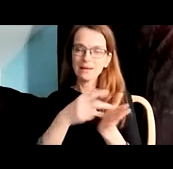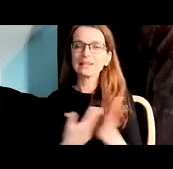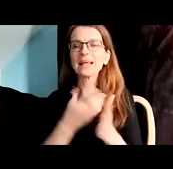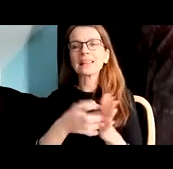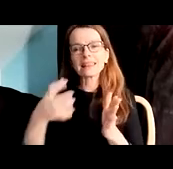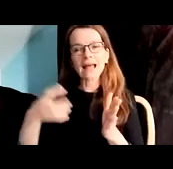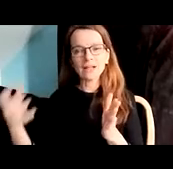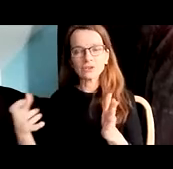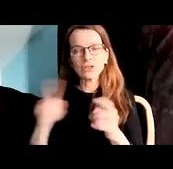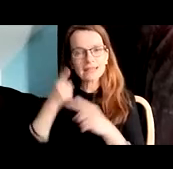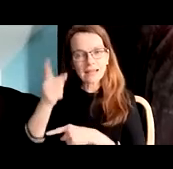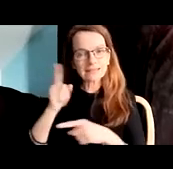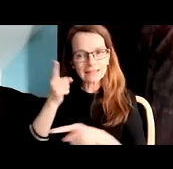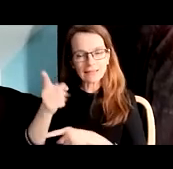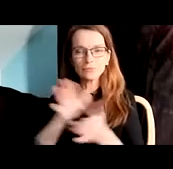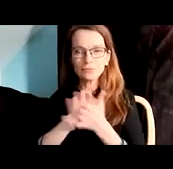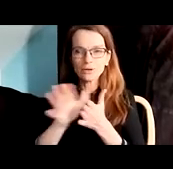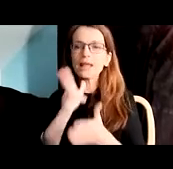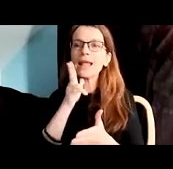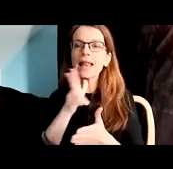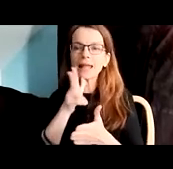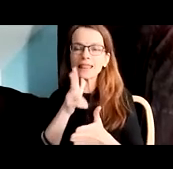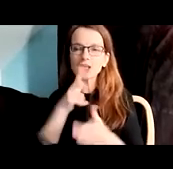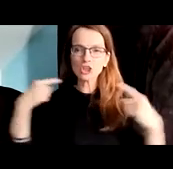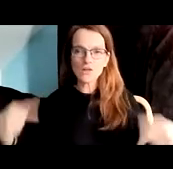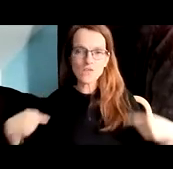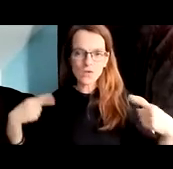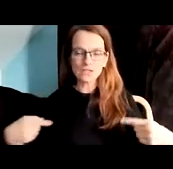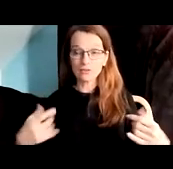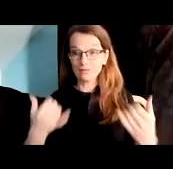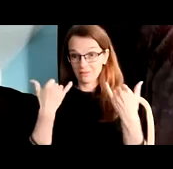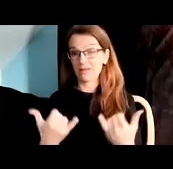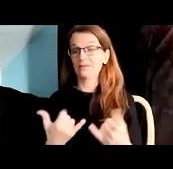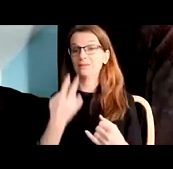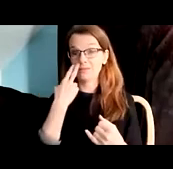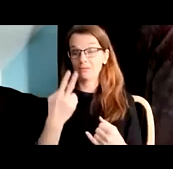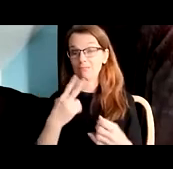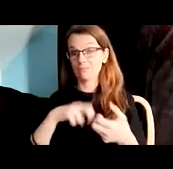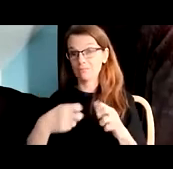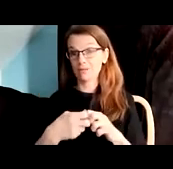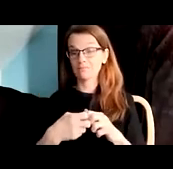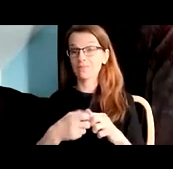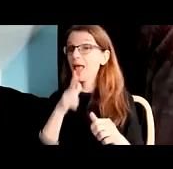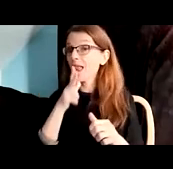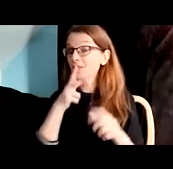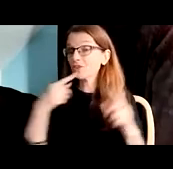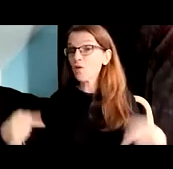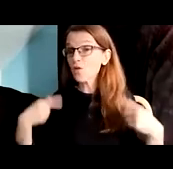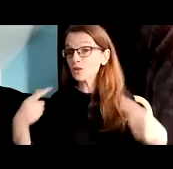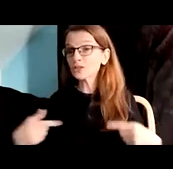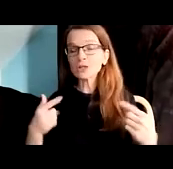tudi električni voziček in ravno danes se je izpostavil ta problem, pač kako električnega vozička